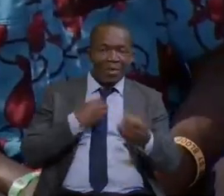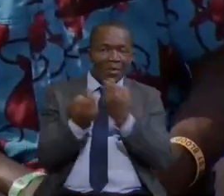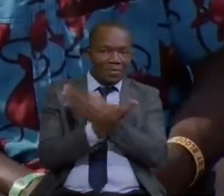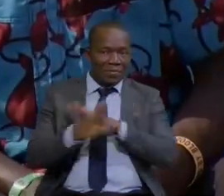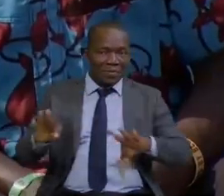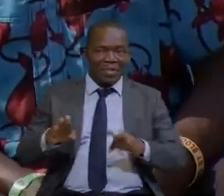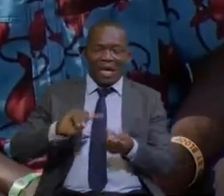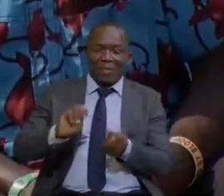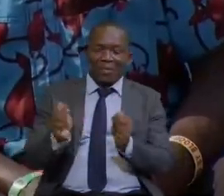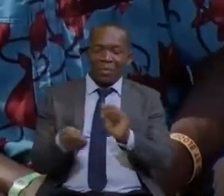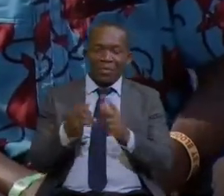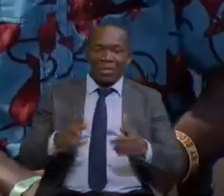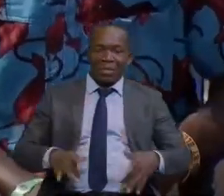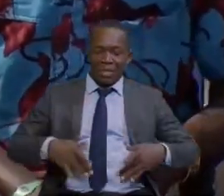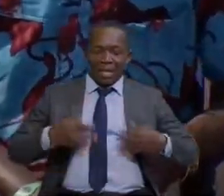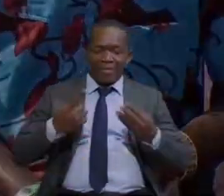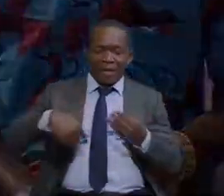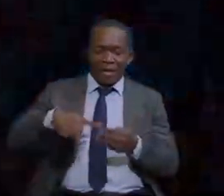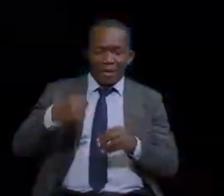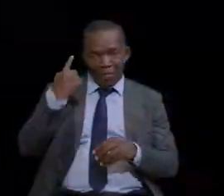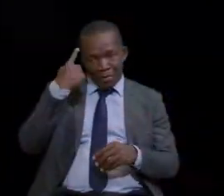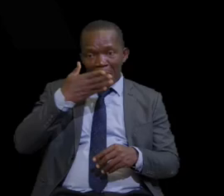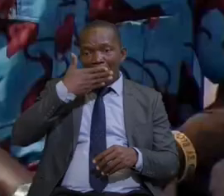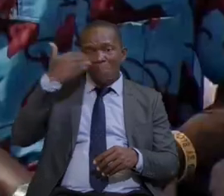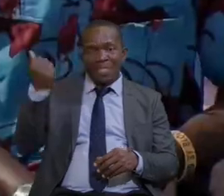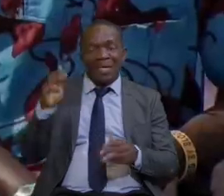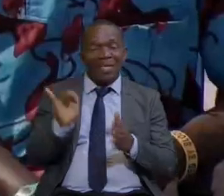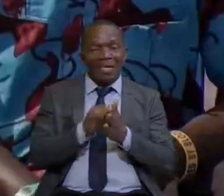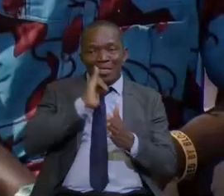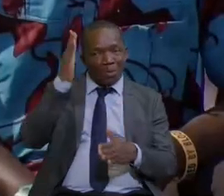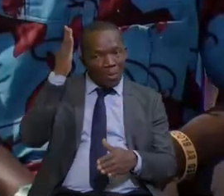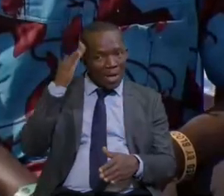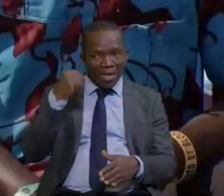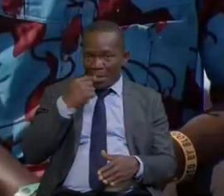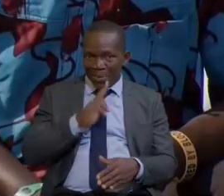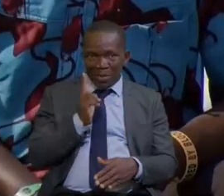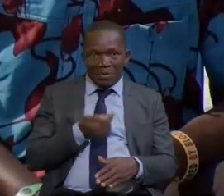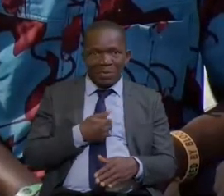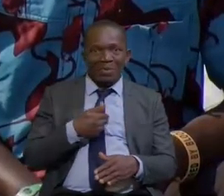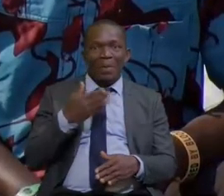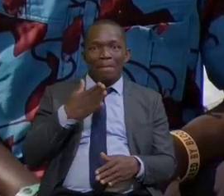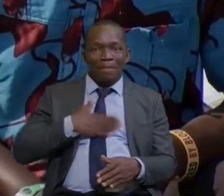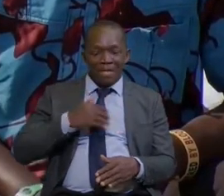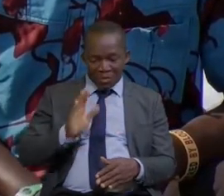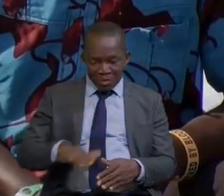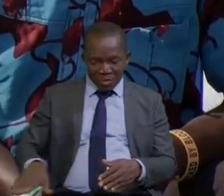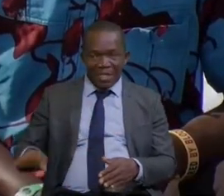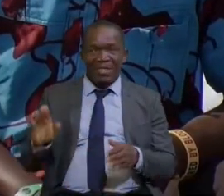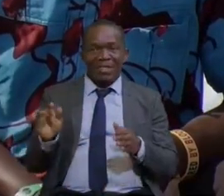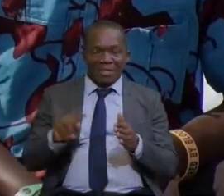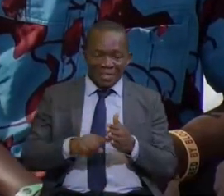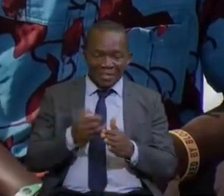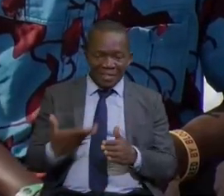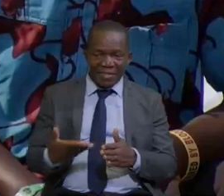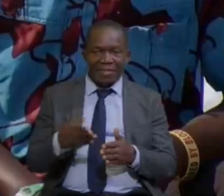le meilleur. C'est pourquoi il dit, petits enfants, je vous écris ces choses afin que vous ne péchiez point.